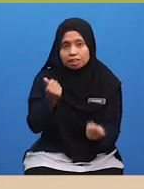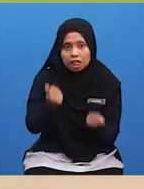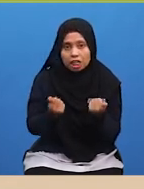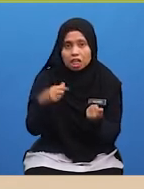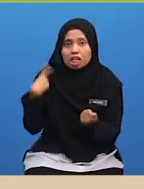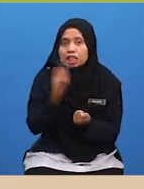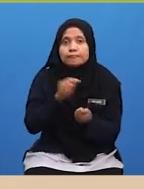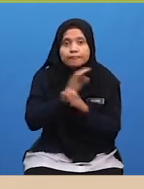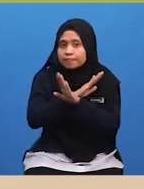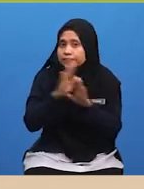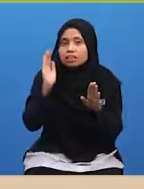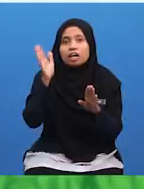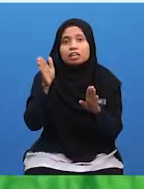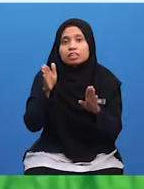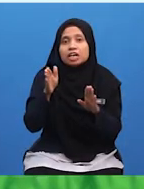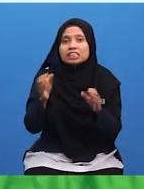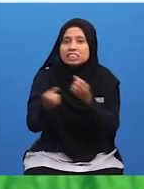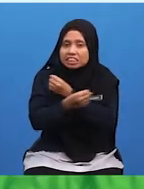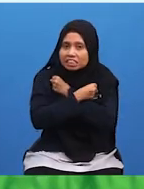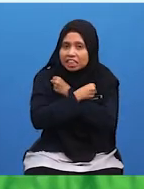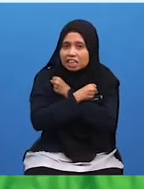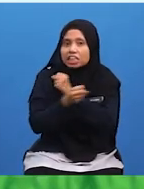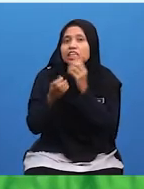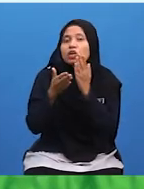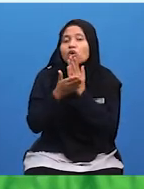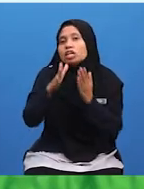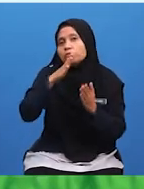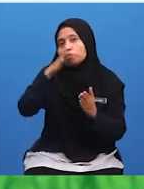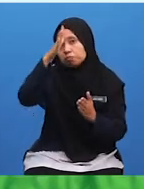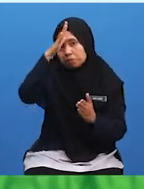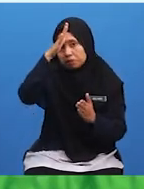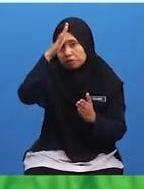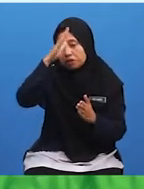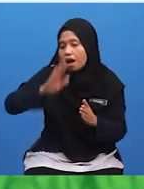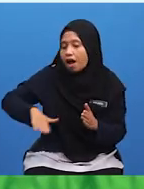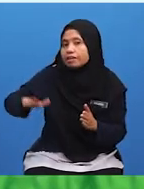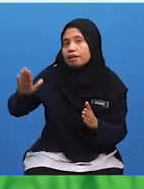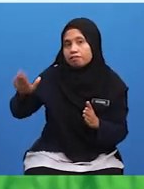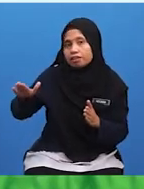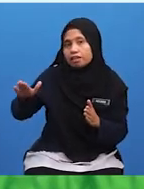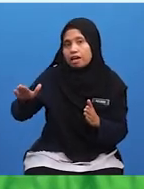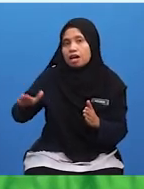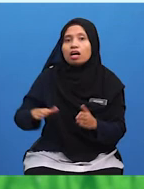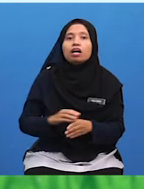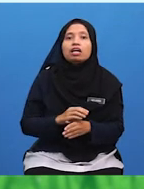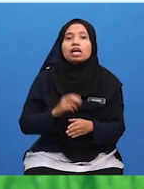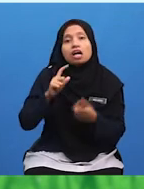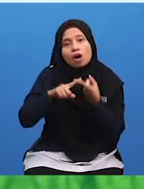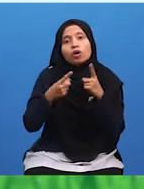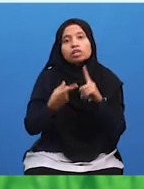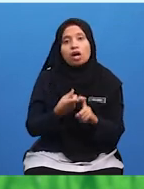adil, kita tidak akan disayangi oleh ibu bapa, adik-beradik